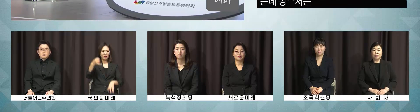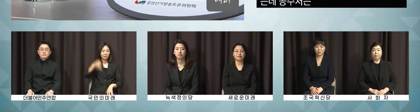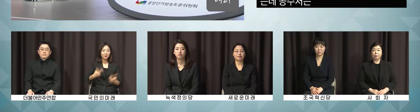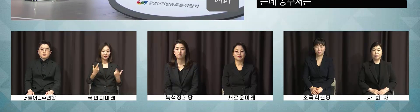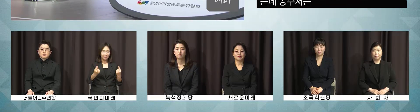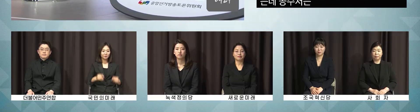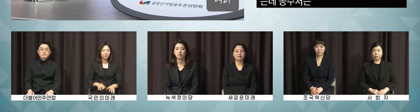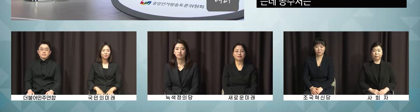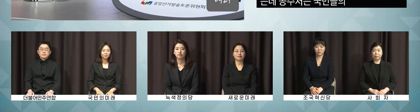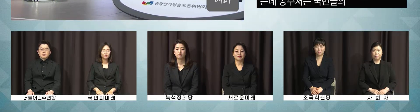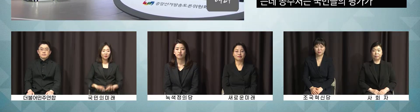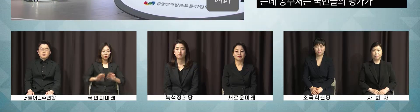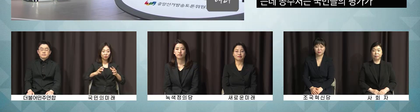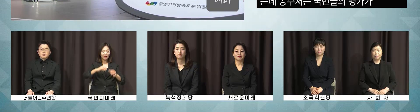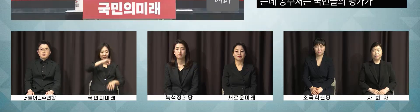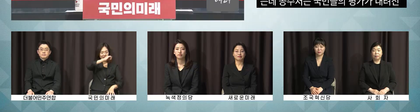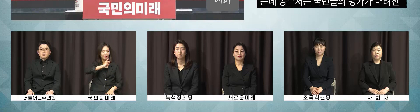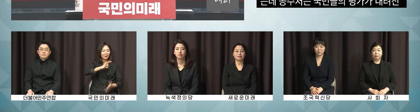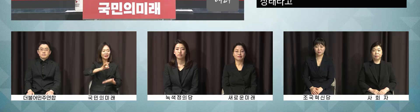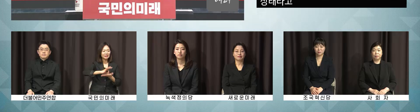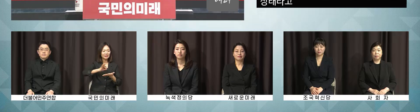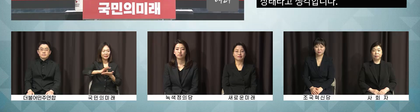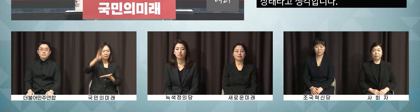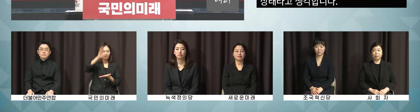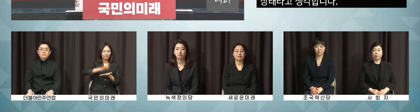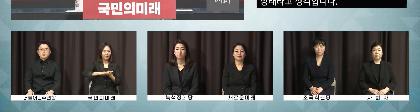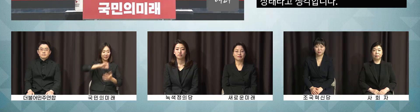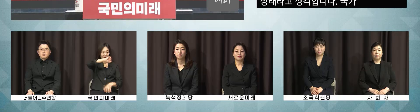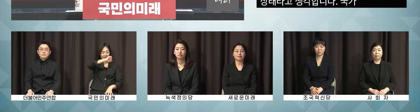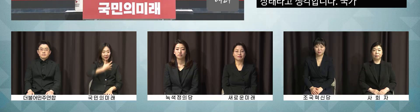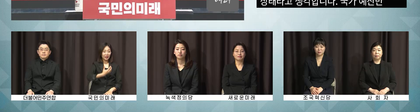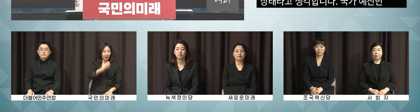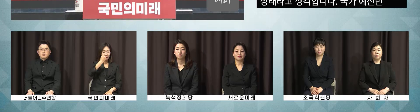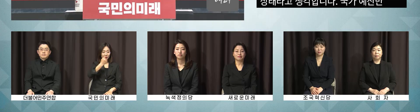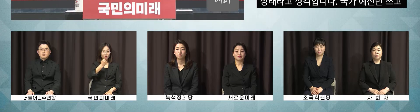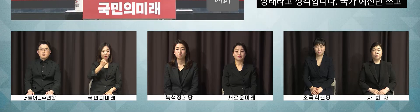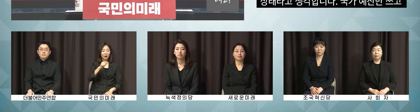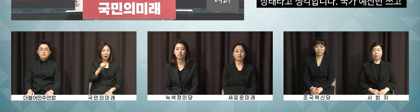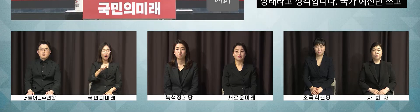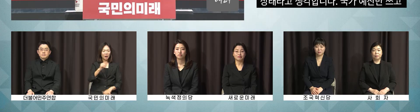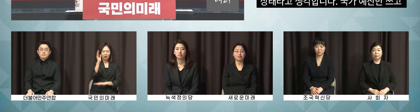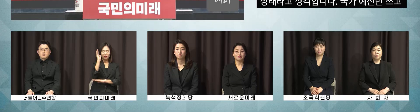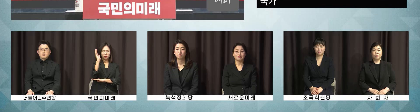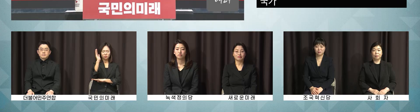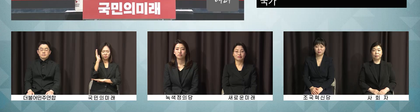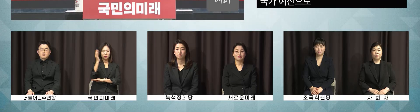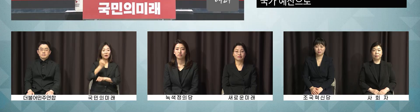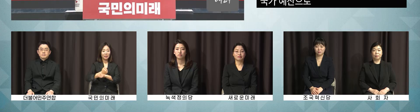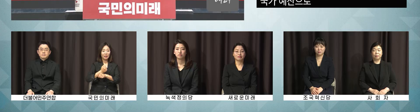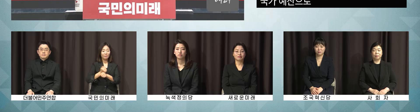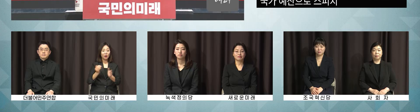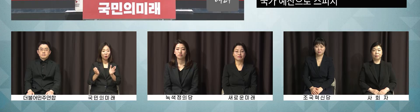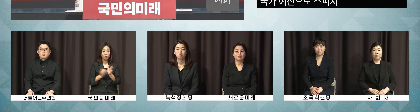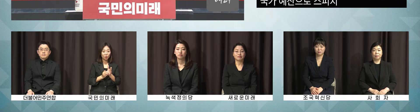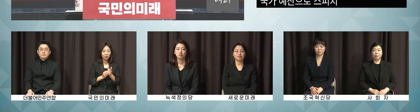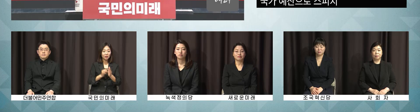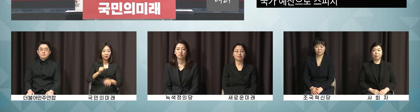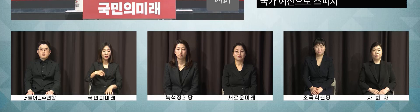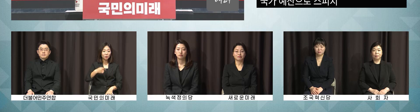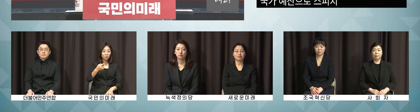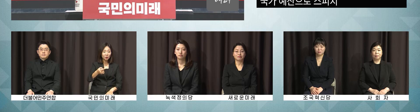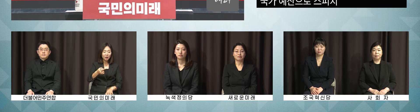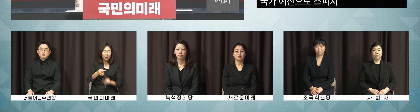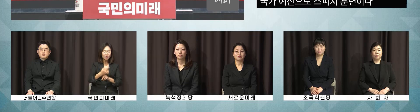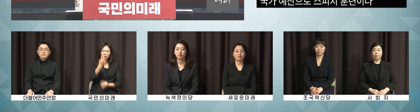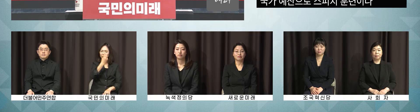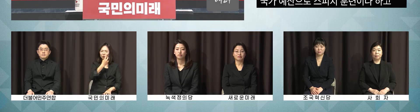합니다. 그야말로 국가 예산만 쓰고 이 국가 예산으로 스피치 훈련 이런 것이나 하고 그 이외에 제대로